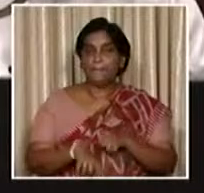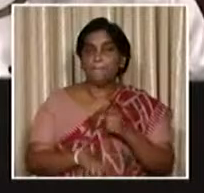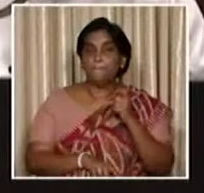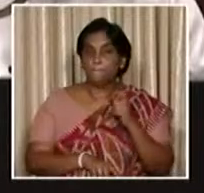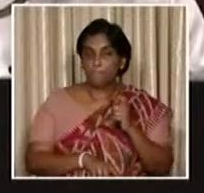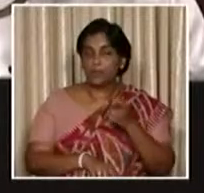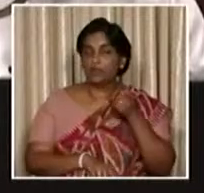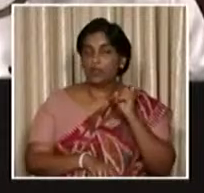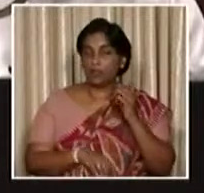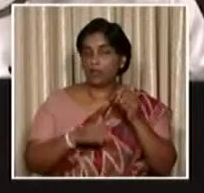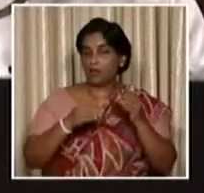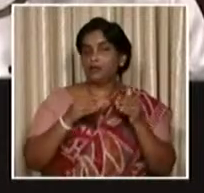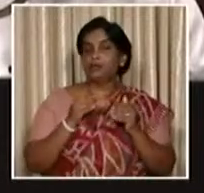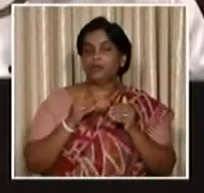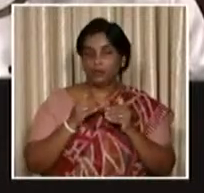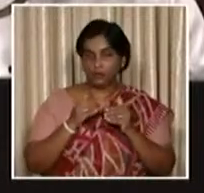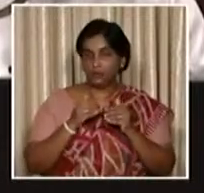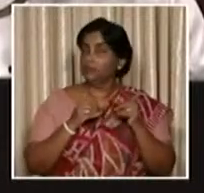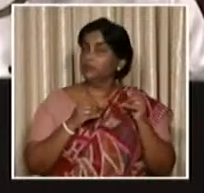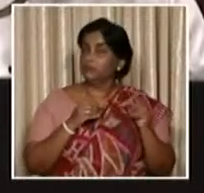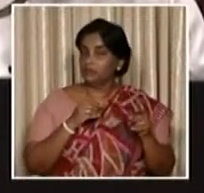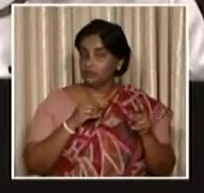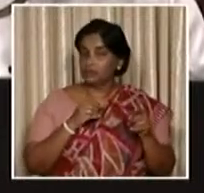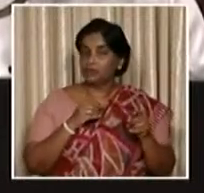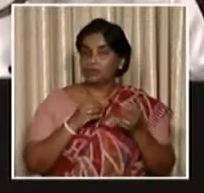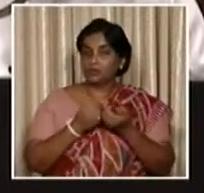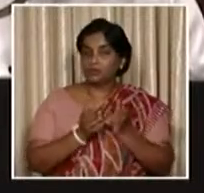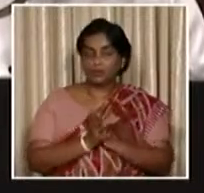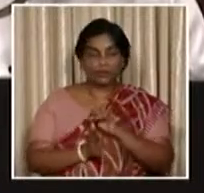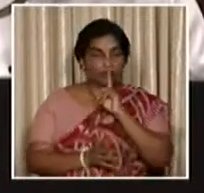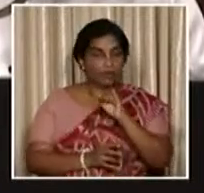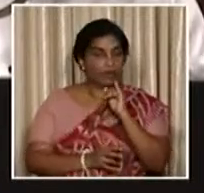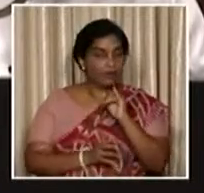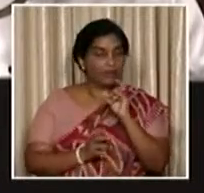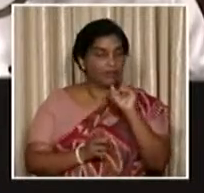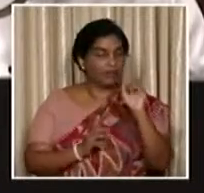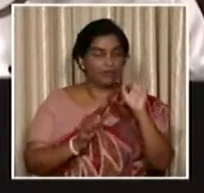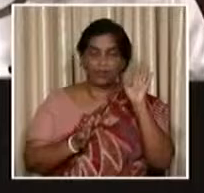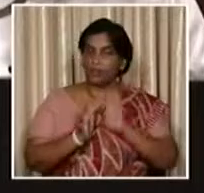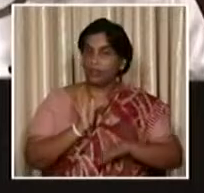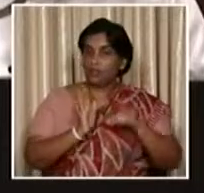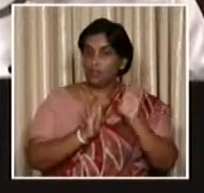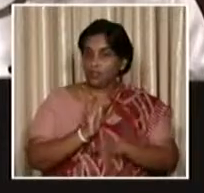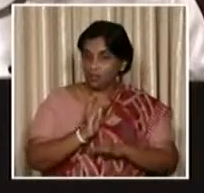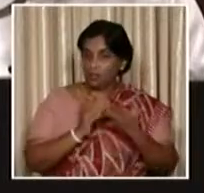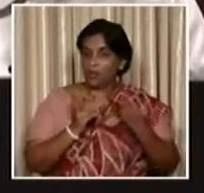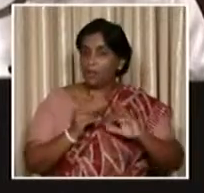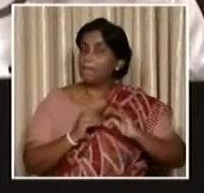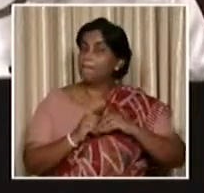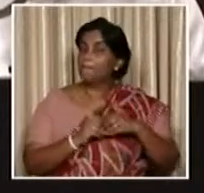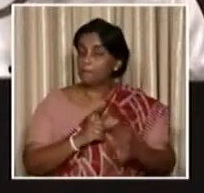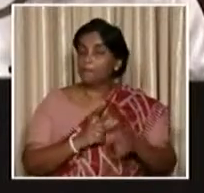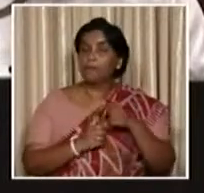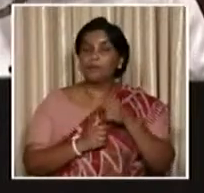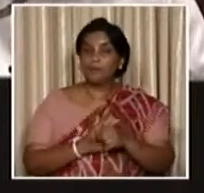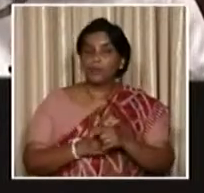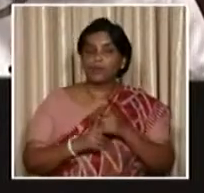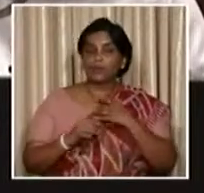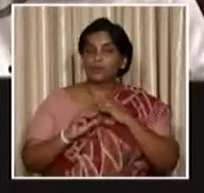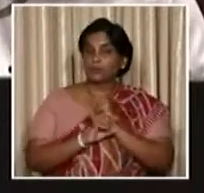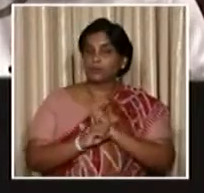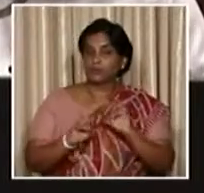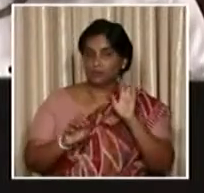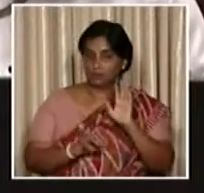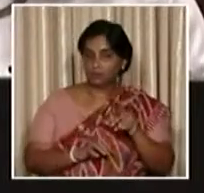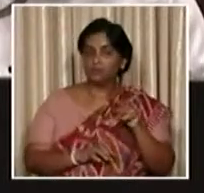භාගයක් ප්‍රමාද කරලා එතුමාගේ කටින් පිට වෙන නරක වචන සියල්ලම කපා හැරීමෙන් පසුව ඒ ටෙලිකාස්ට් එක සිදු